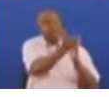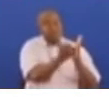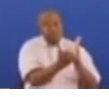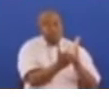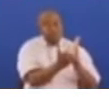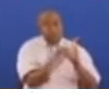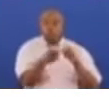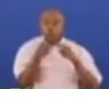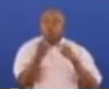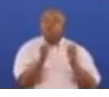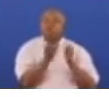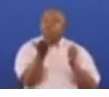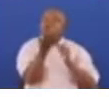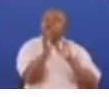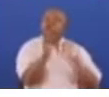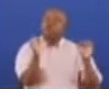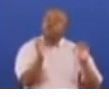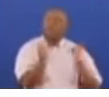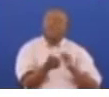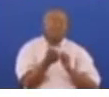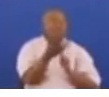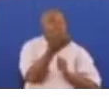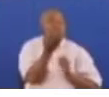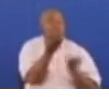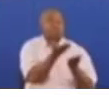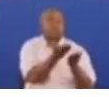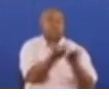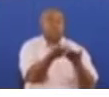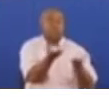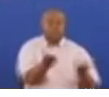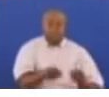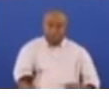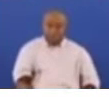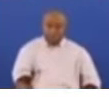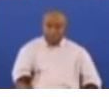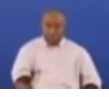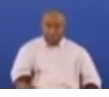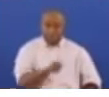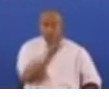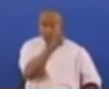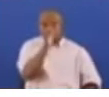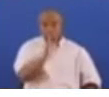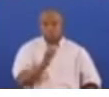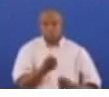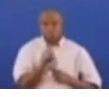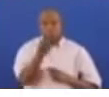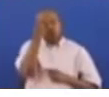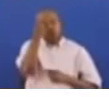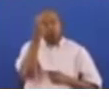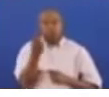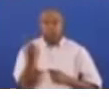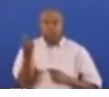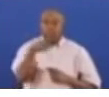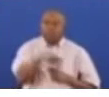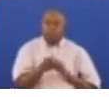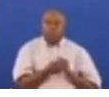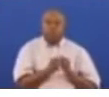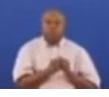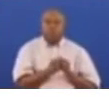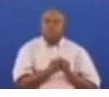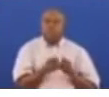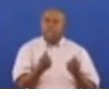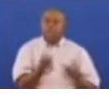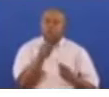hakuja kusema jambo lolote la msingi. Watanzania kwanza watambue hilo. Amekuja pale na vituko tu,